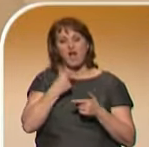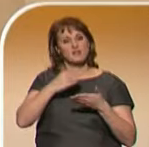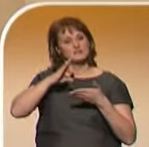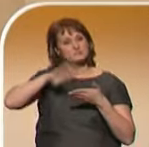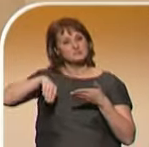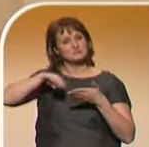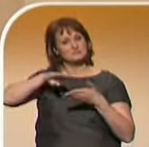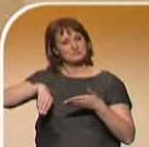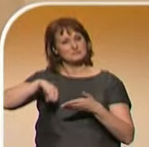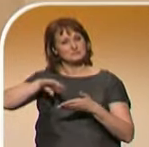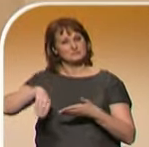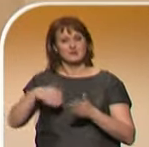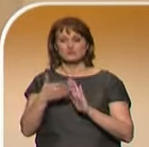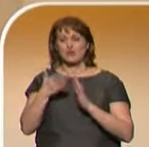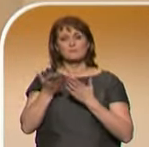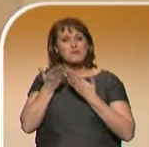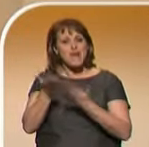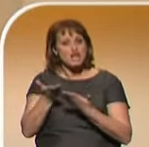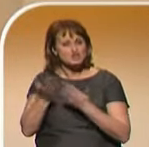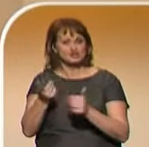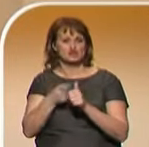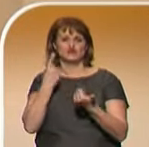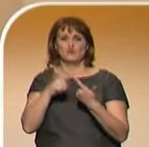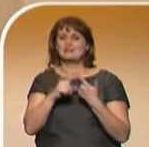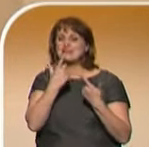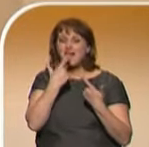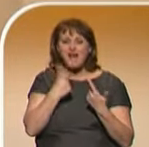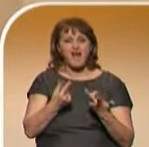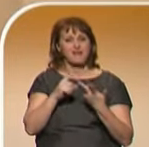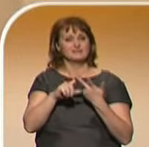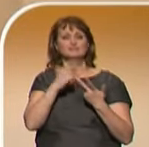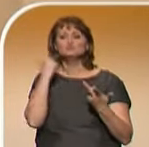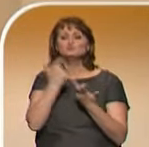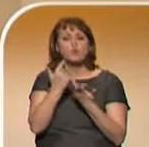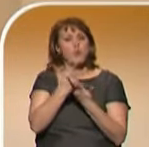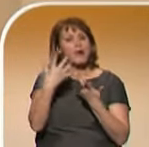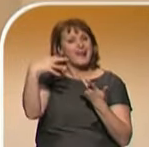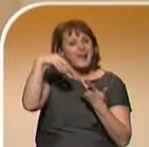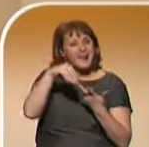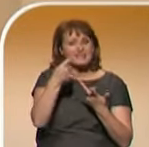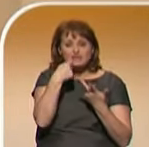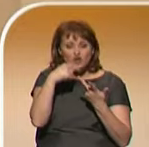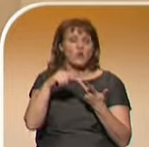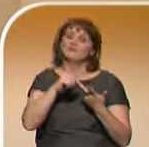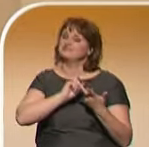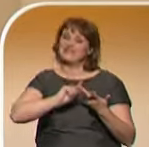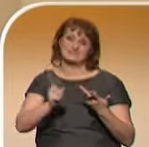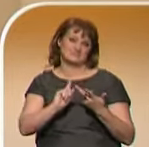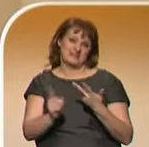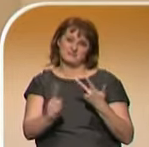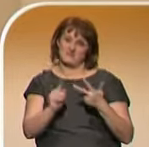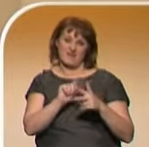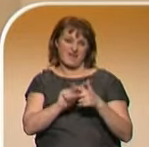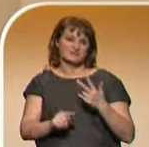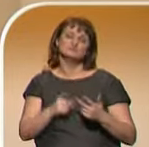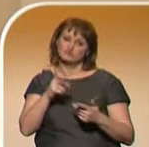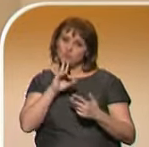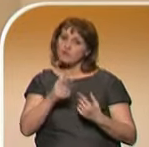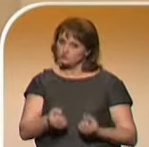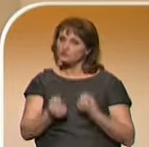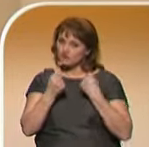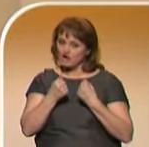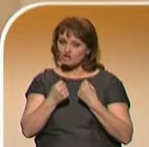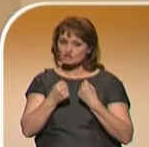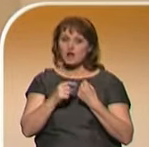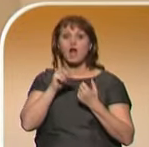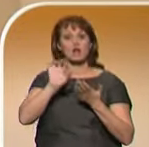a takových těch toho pečiva a podobně a jídel, které obsahují cukry. Takže je to docela těžké, si myslím. Na druhé